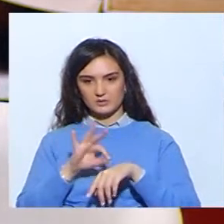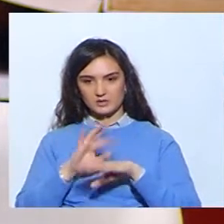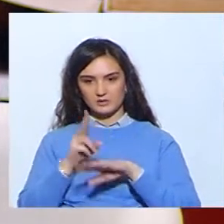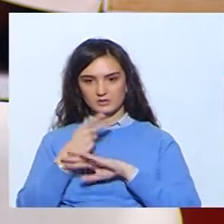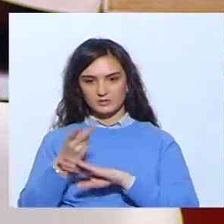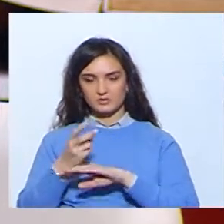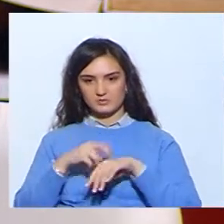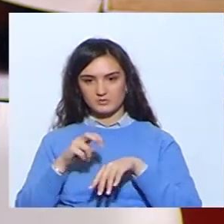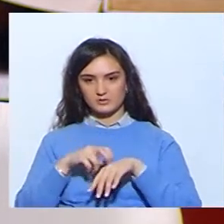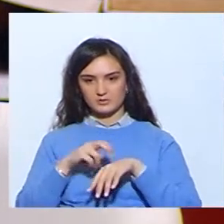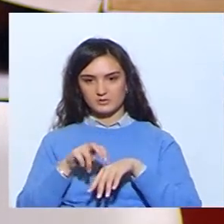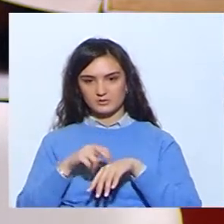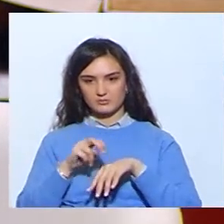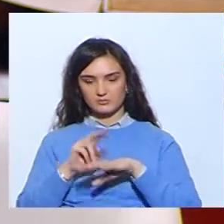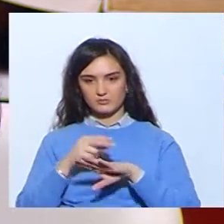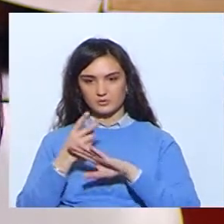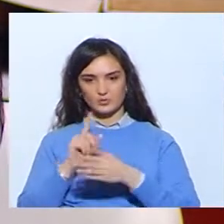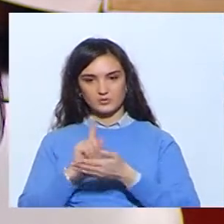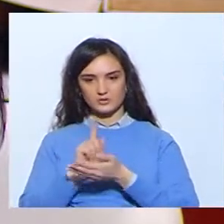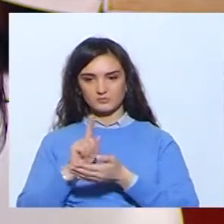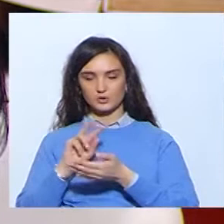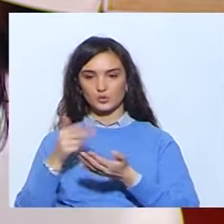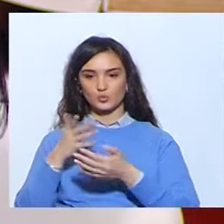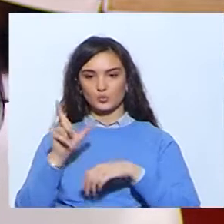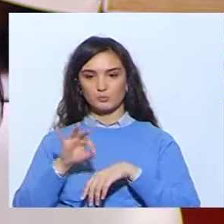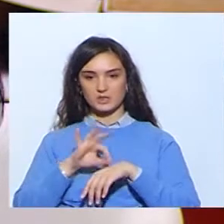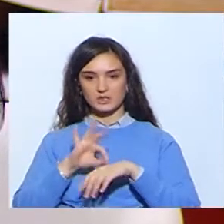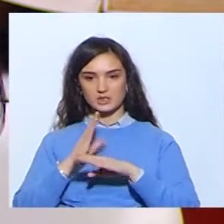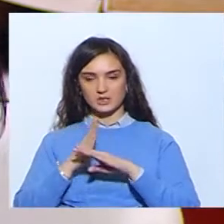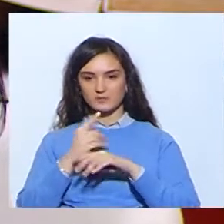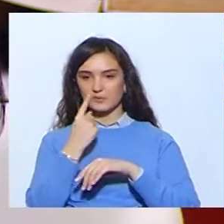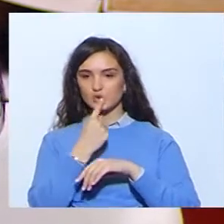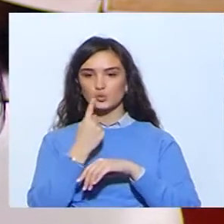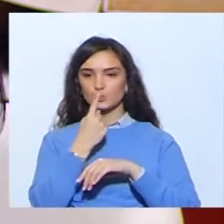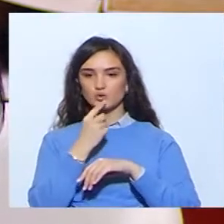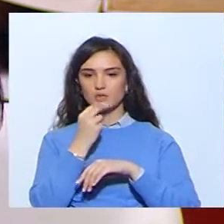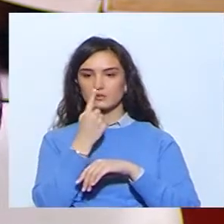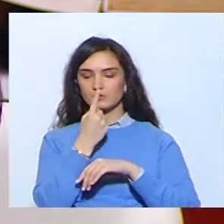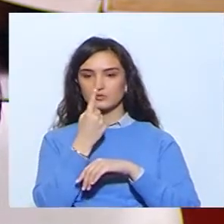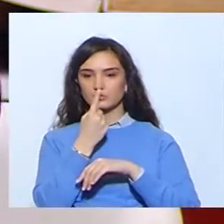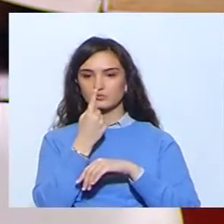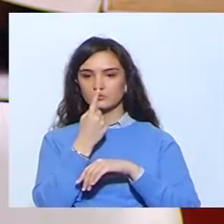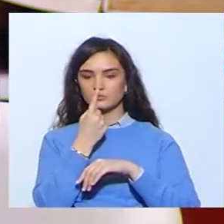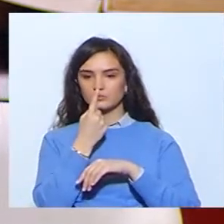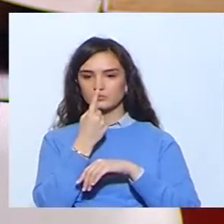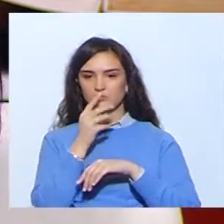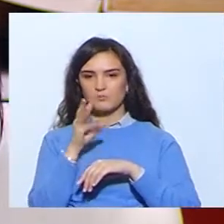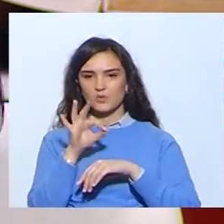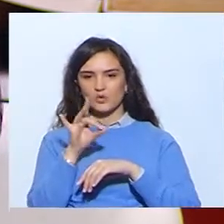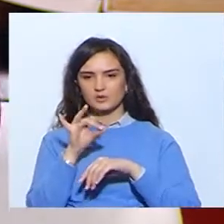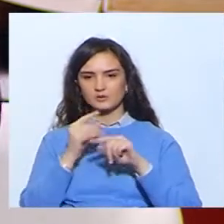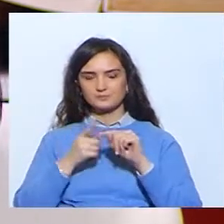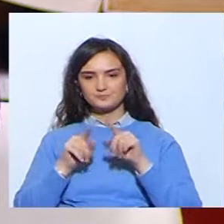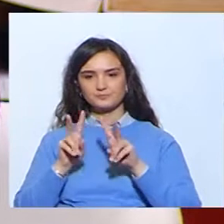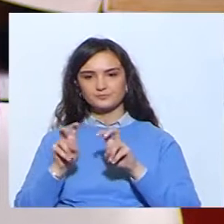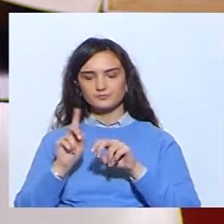გადაყვანა სამედიცინო დაწესებულებაში. თუ პაციენტს აღენიშნება პირის ღრუში ან ცხვირის ღრუში მურის არსებობა, ეს